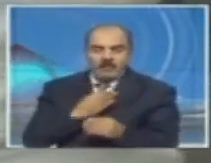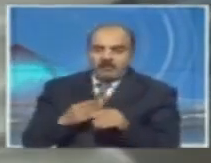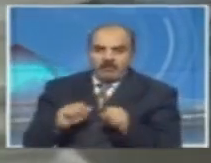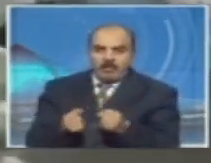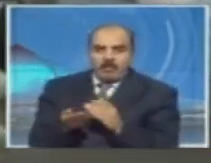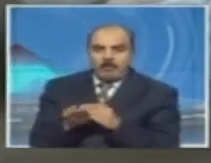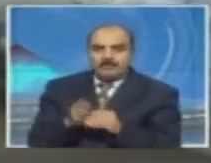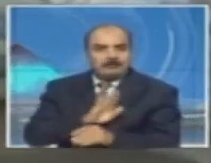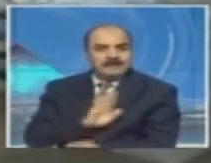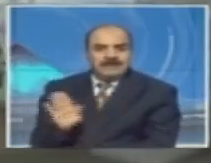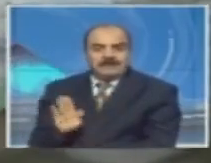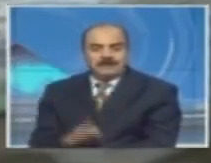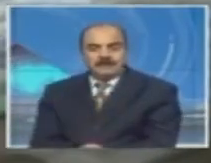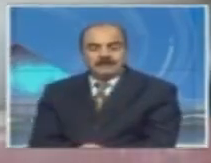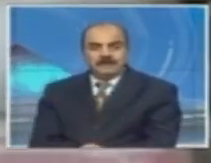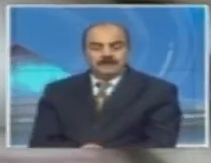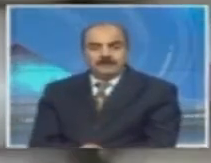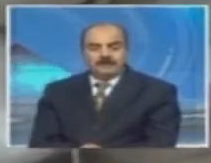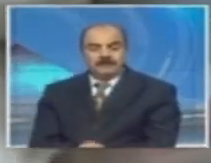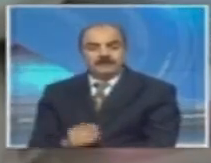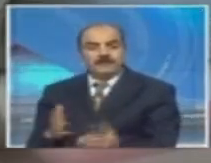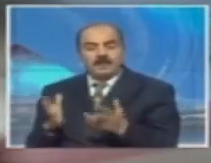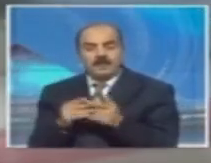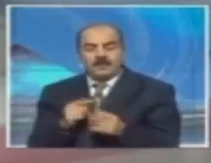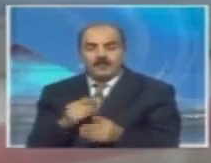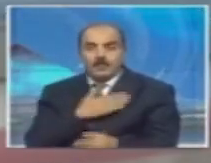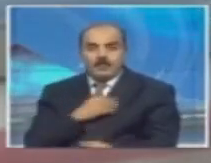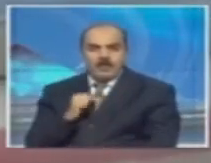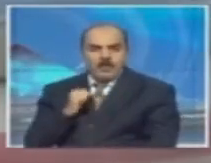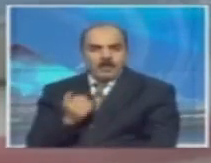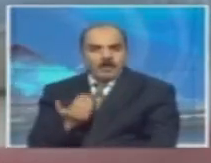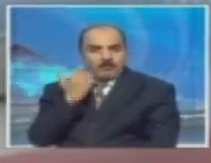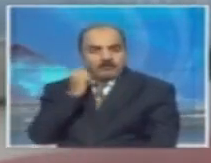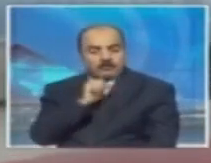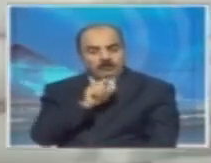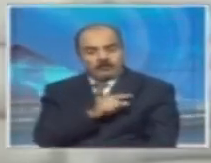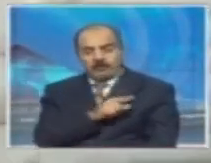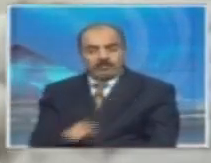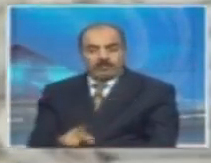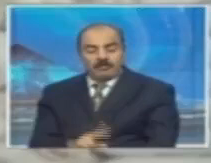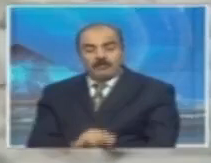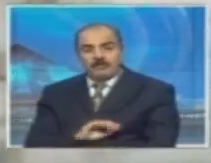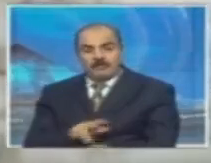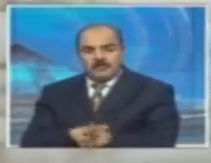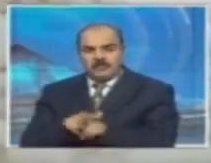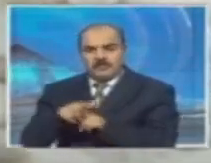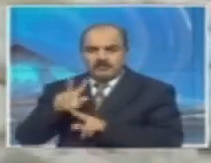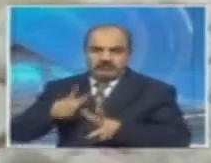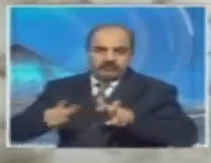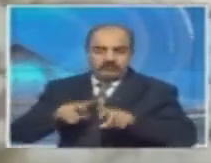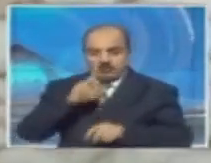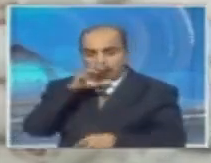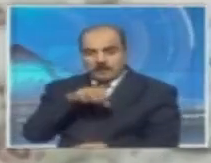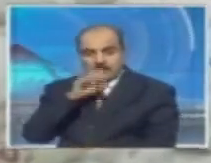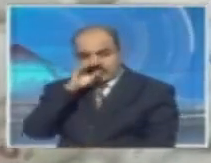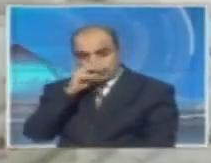تداولها خارج منظومة الدعم، ما يعد استيلاء على أموال الدعم المخصص لها. خلال حملات أمنية بالقاهرة